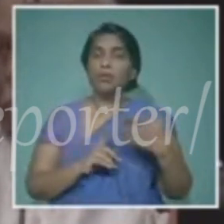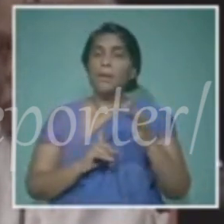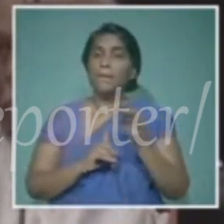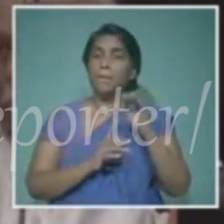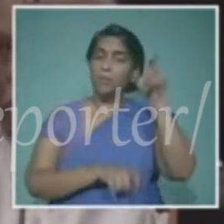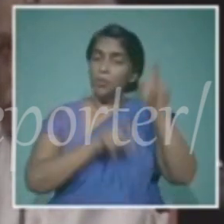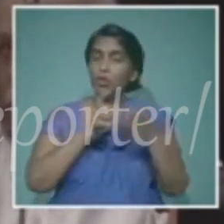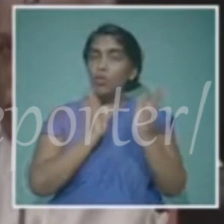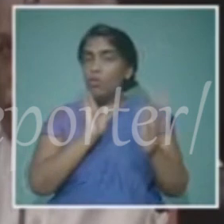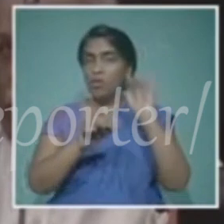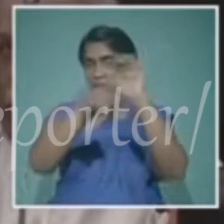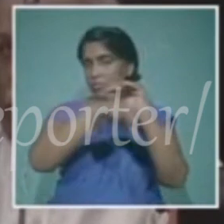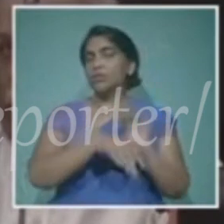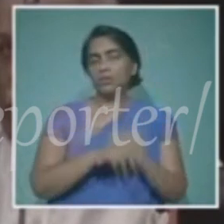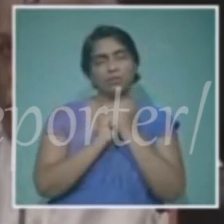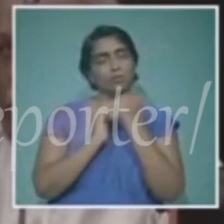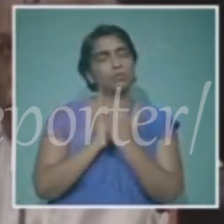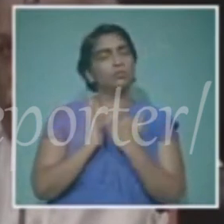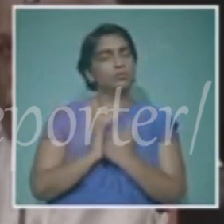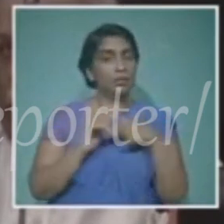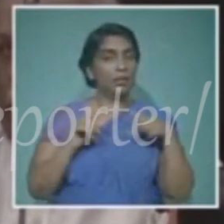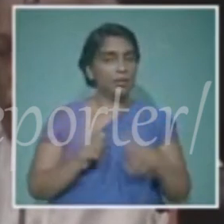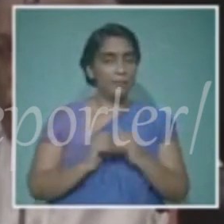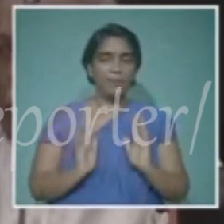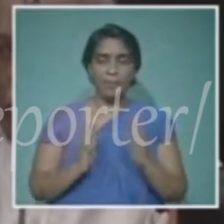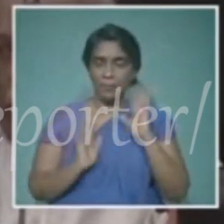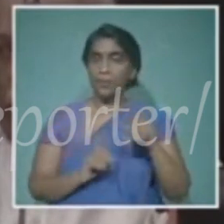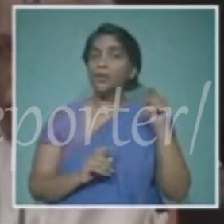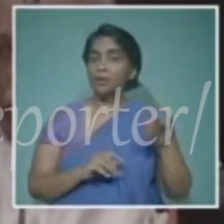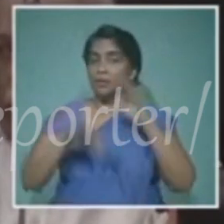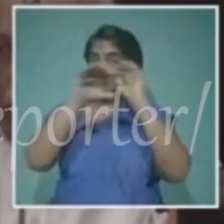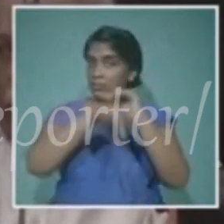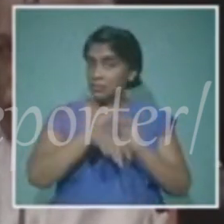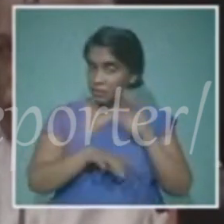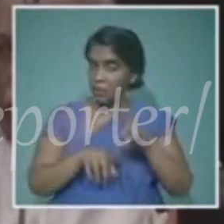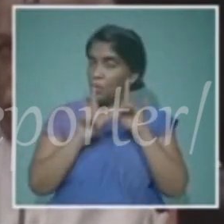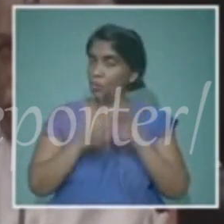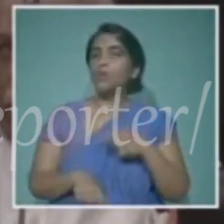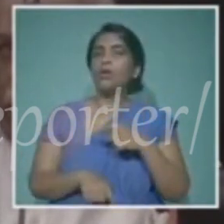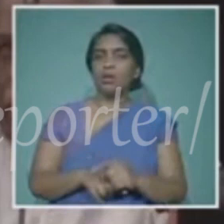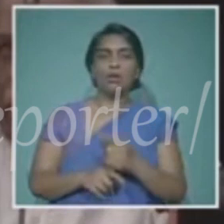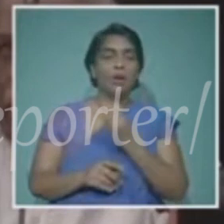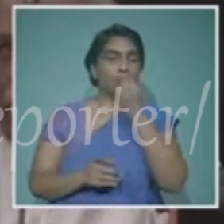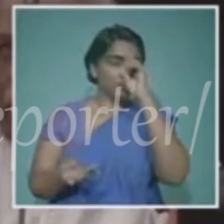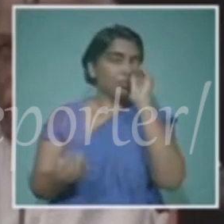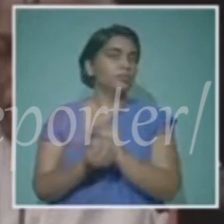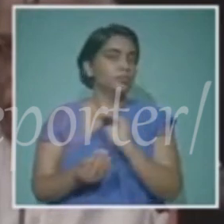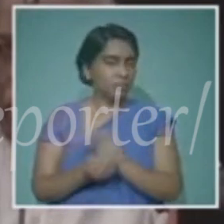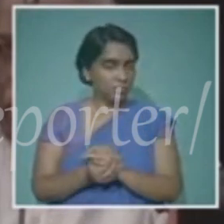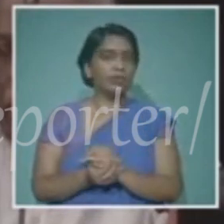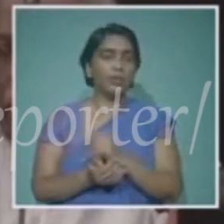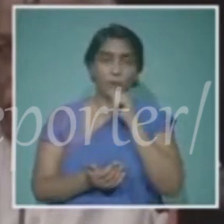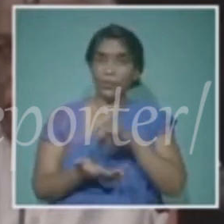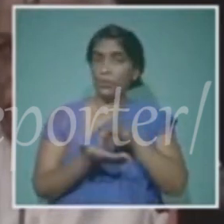කොටස් හඳුනා ගැනීමට වැඩපිළිවෙළක් දැන් ක්‍රියාත්මකයි. මේ හඳුනා ගැනීම ඔස්සේ ආහාර සුරක්ෂිතතාවය